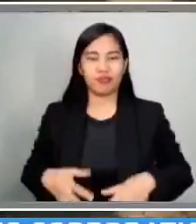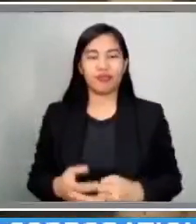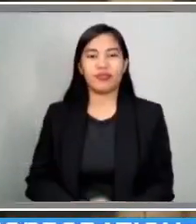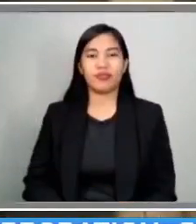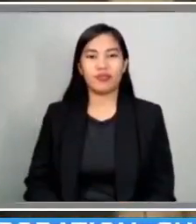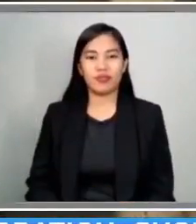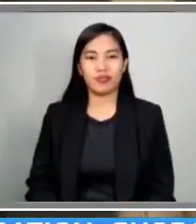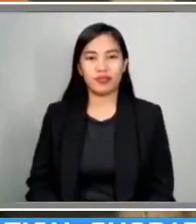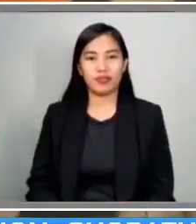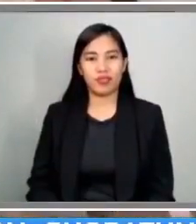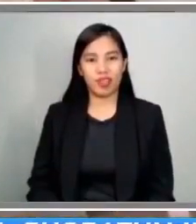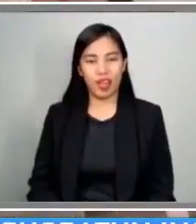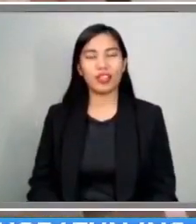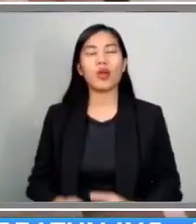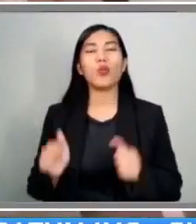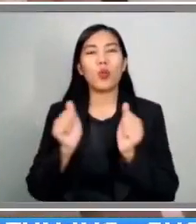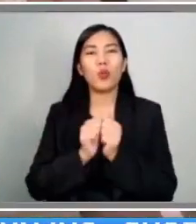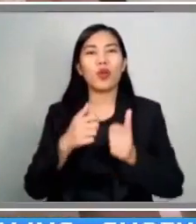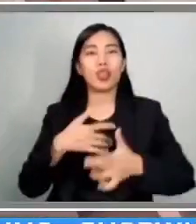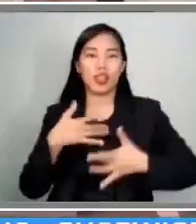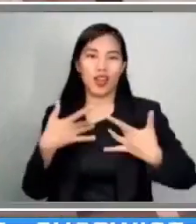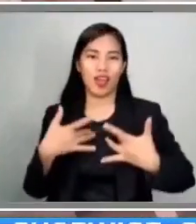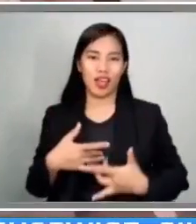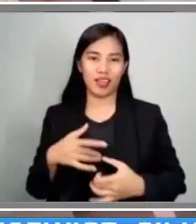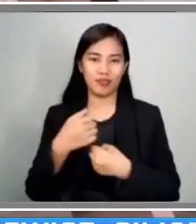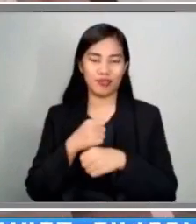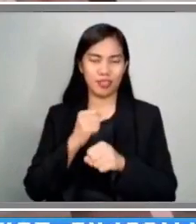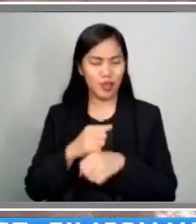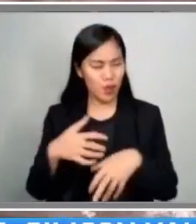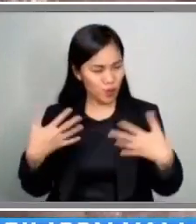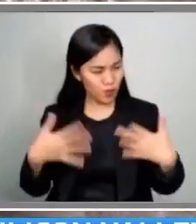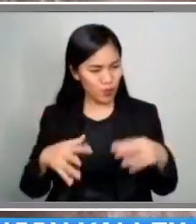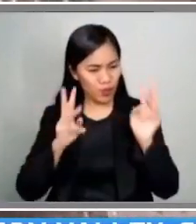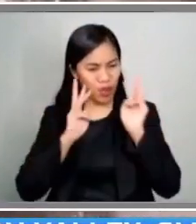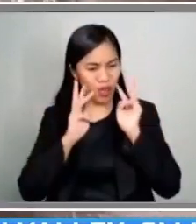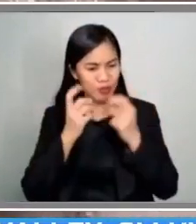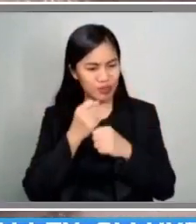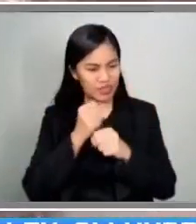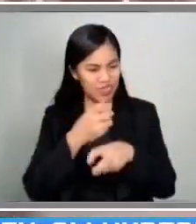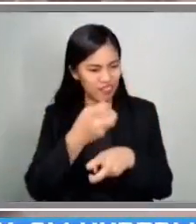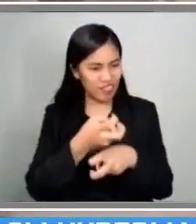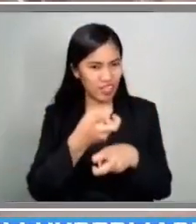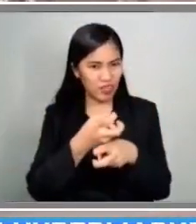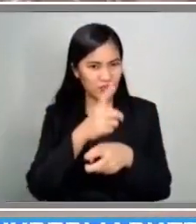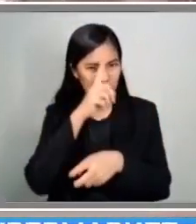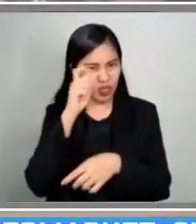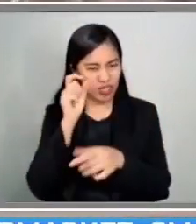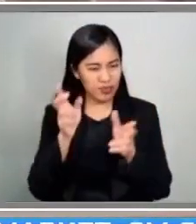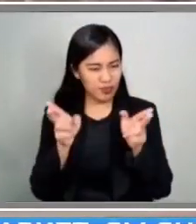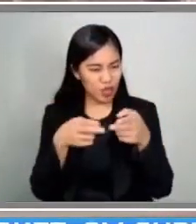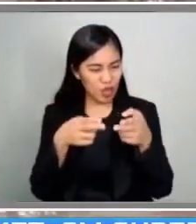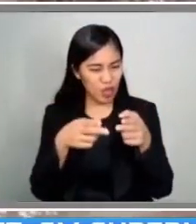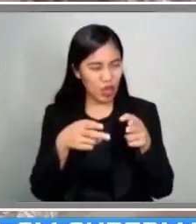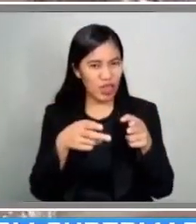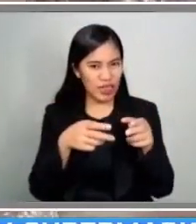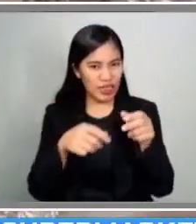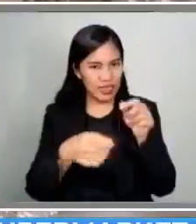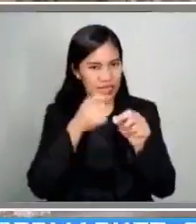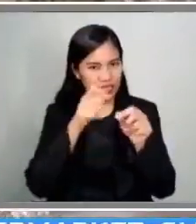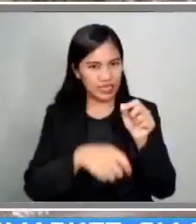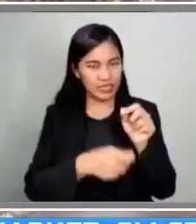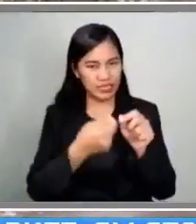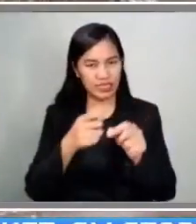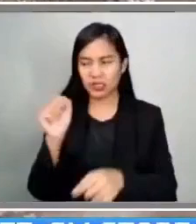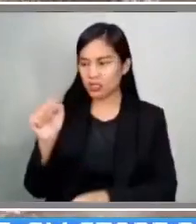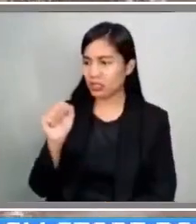puso. Ang galing naman. Mas mahirap gawin yan, ha? Diba? At, para sa manika, maliit. Oo, at 75 years old, di